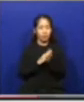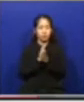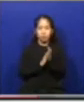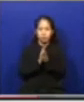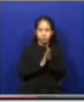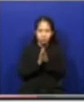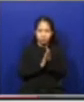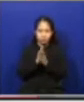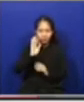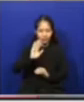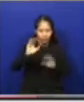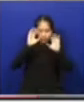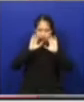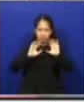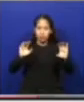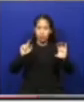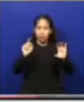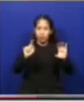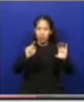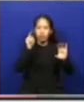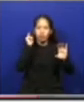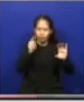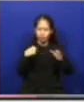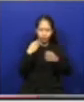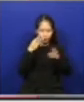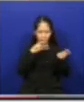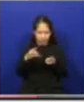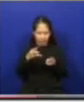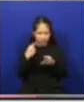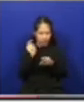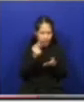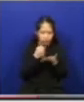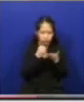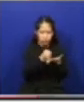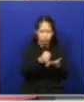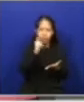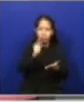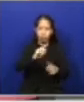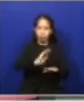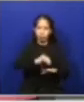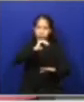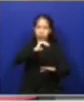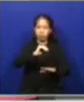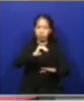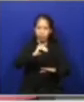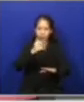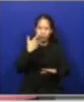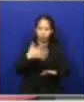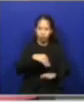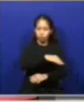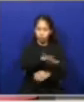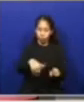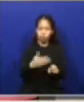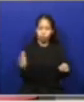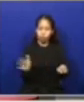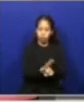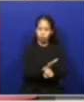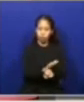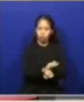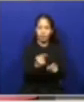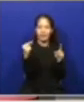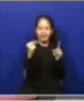ลคือจะต้องหาวิธีช่วยเหลือเขาต้องมีประสิทธิภาพด้วยนะคะแล้วก็ทั่วถึงอันนี้คือคีย์เวิร์ดที่ทุกท่